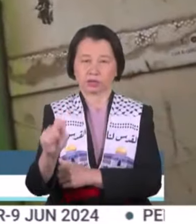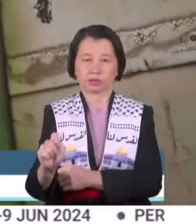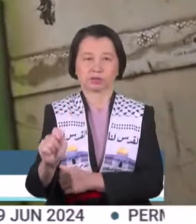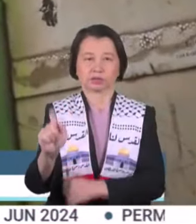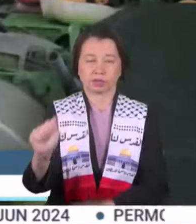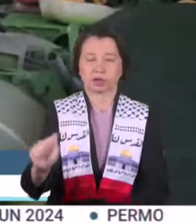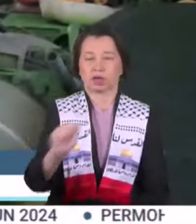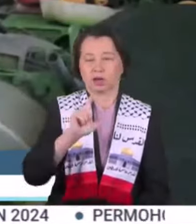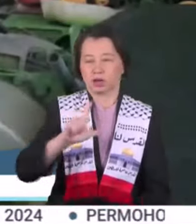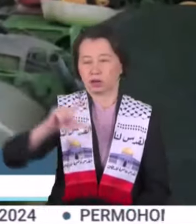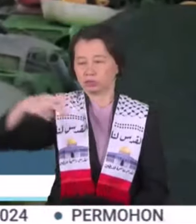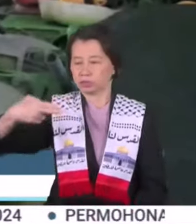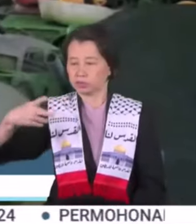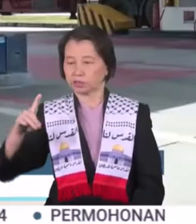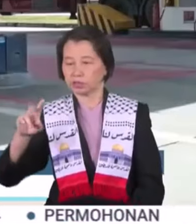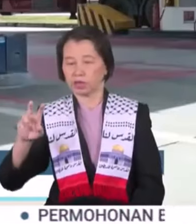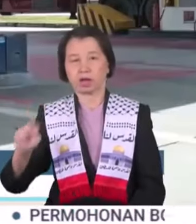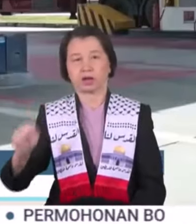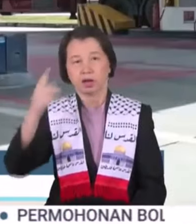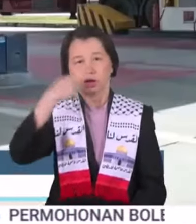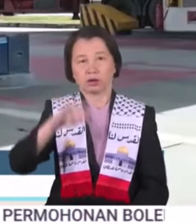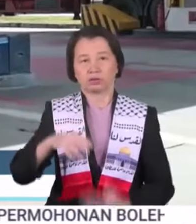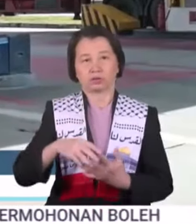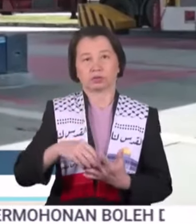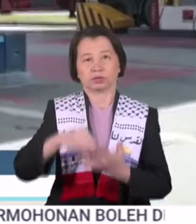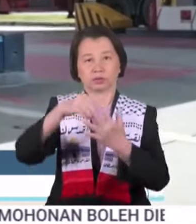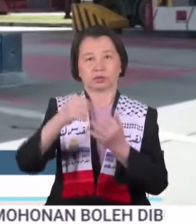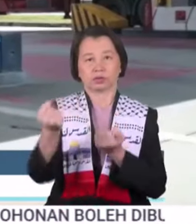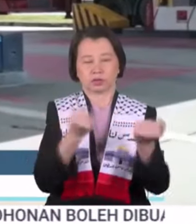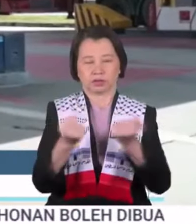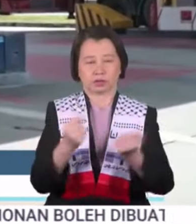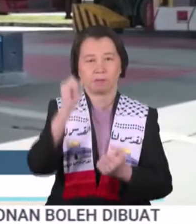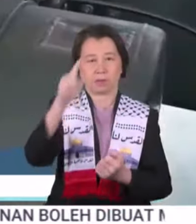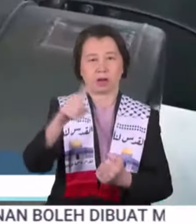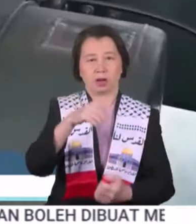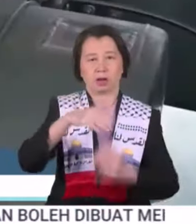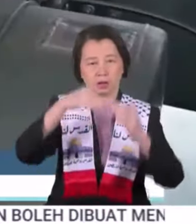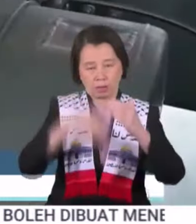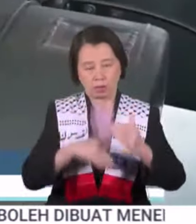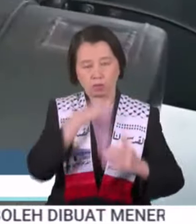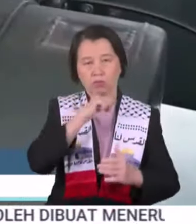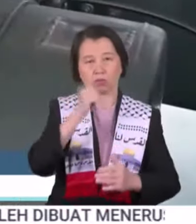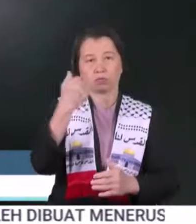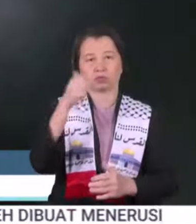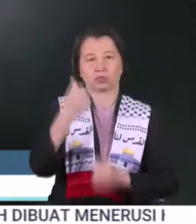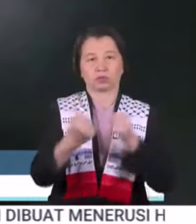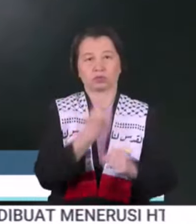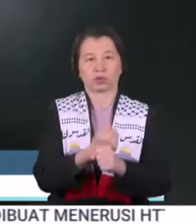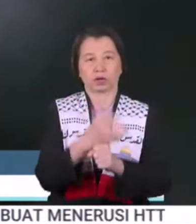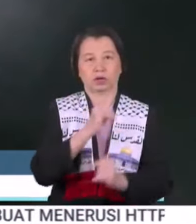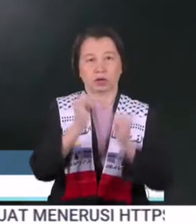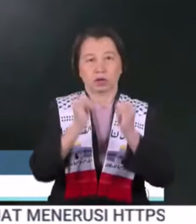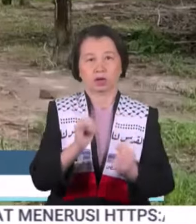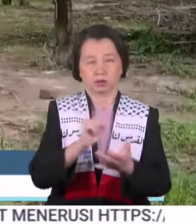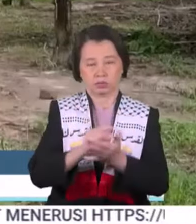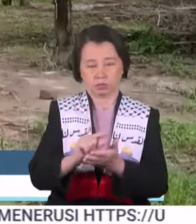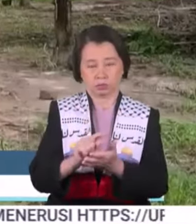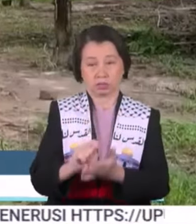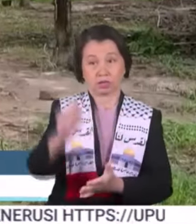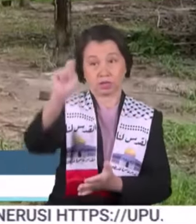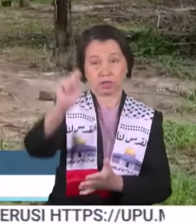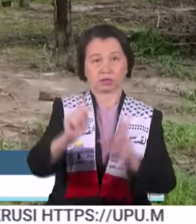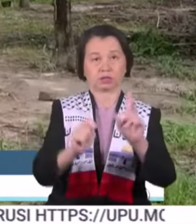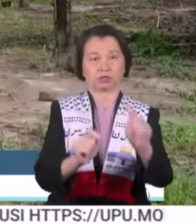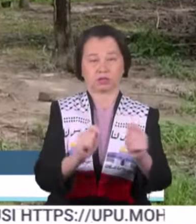dalam negeri bagi mengecualikan pemilik kenderaan mewah di bawah usia 10 tahun dan individu berpendapatan tinggi